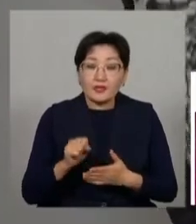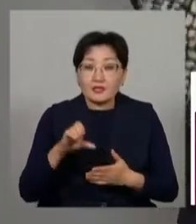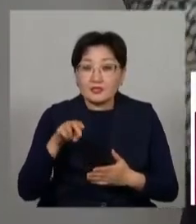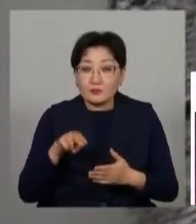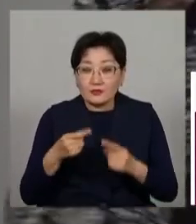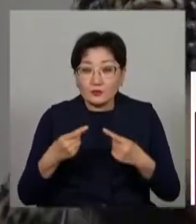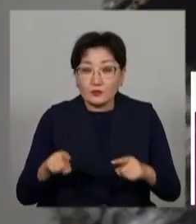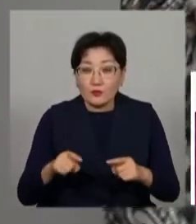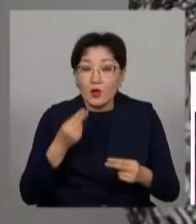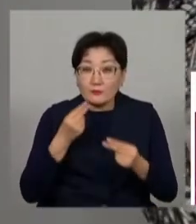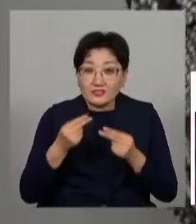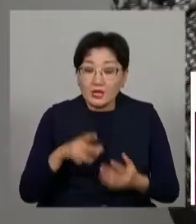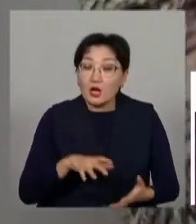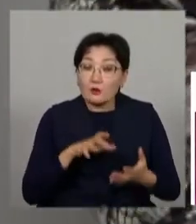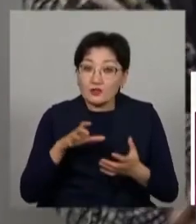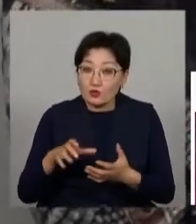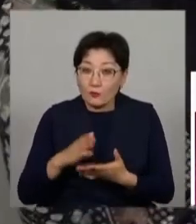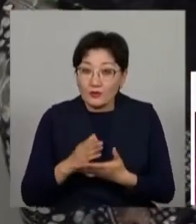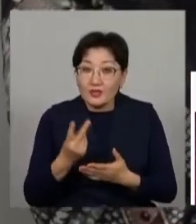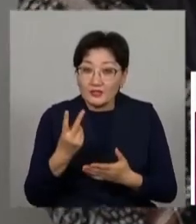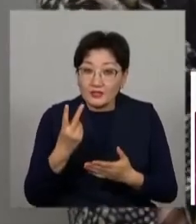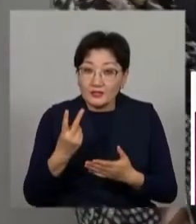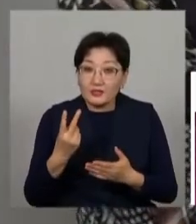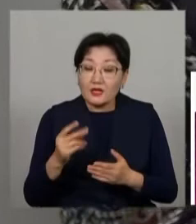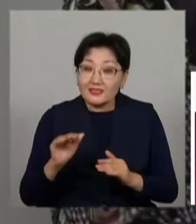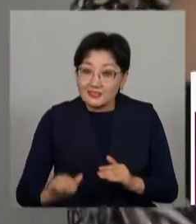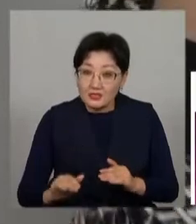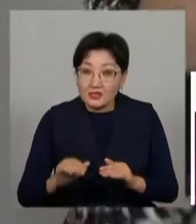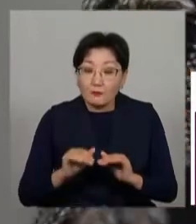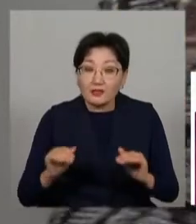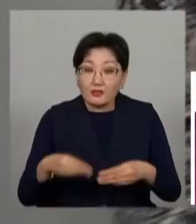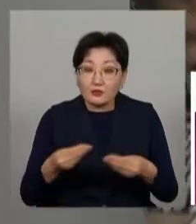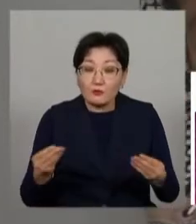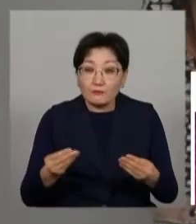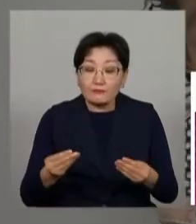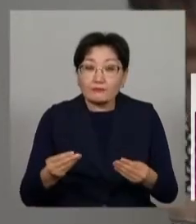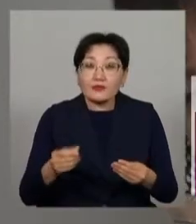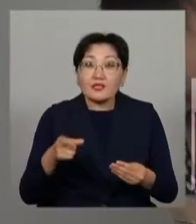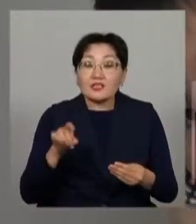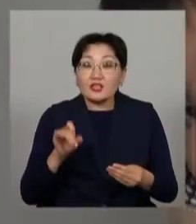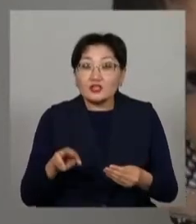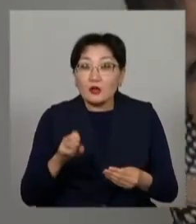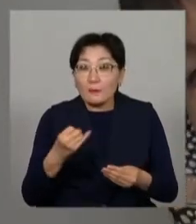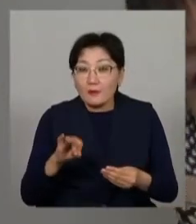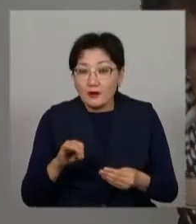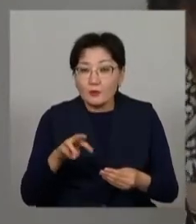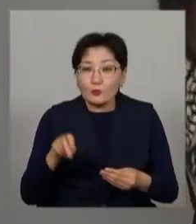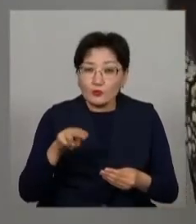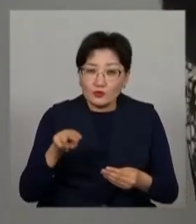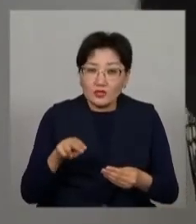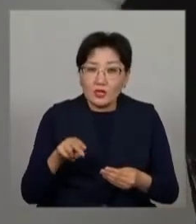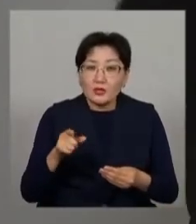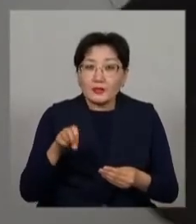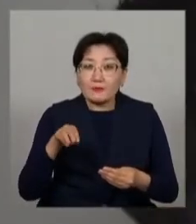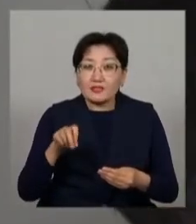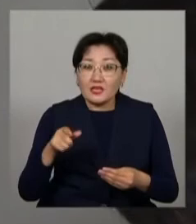бөлік продуктовый корзинасы бар, екі кішкентай балама. Оның ішінде гречка, май, мед, потом